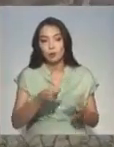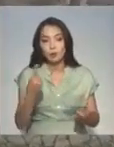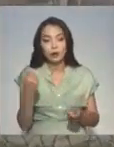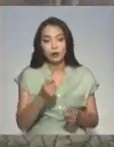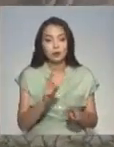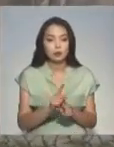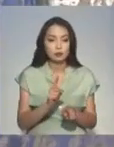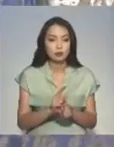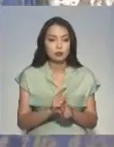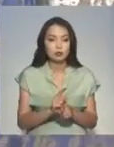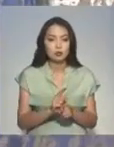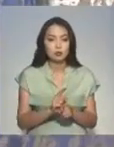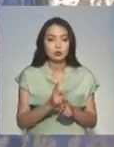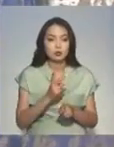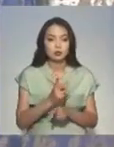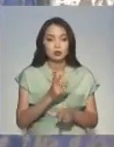рет қатынаймын дейді.